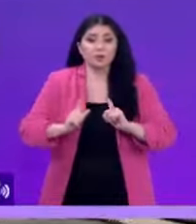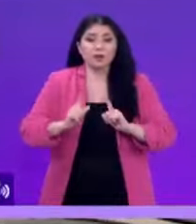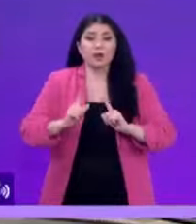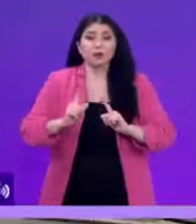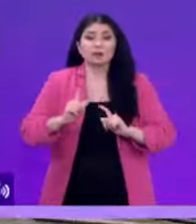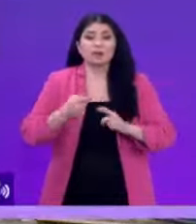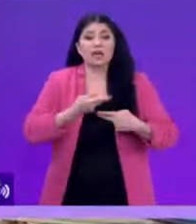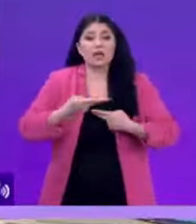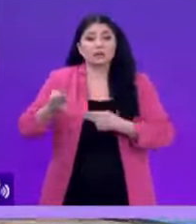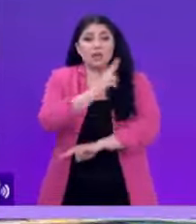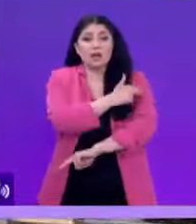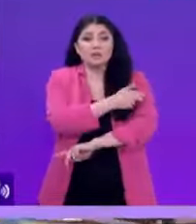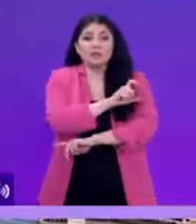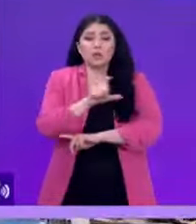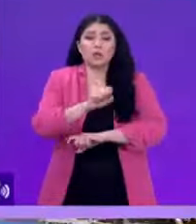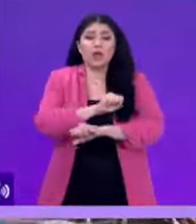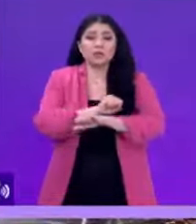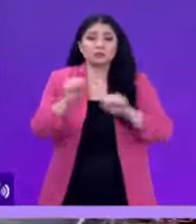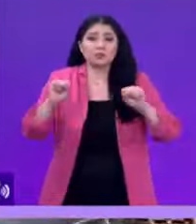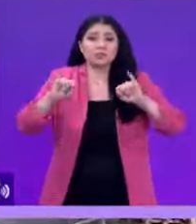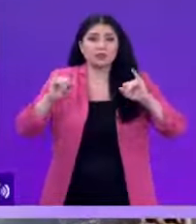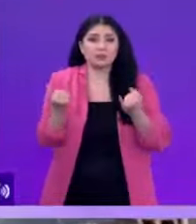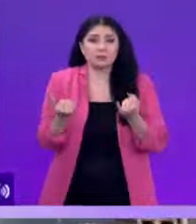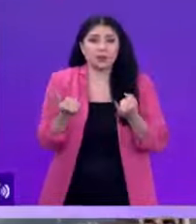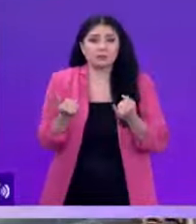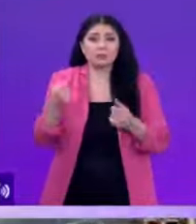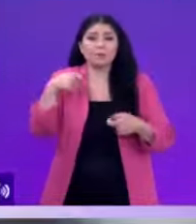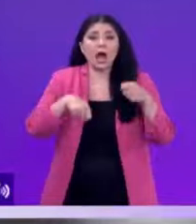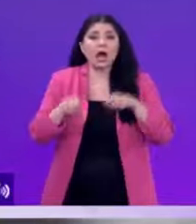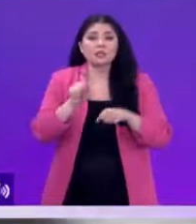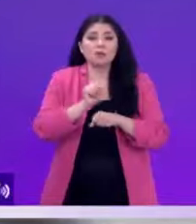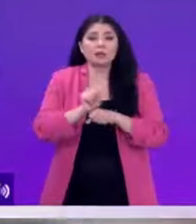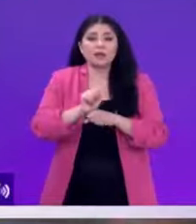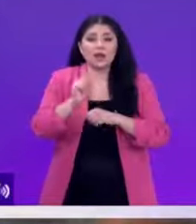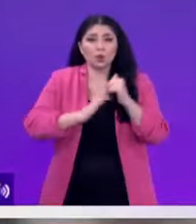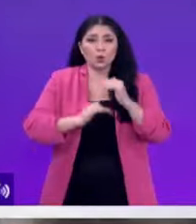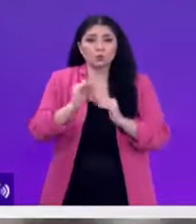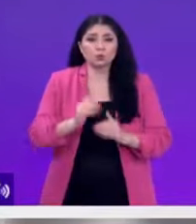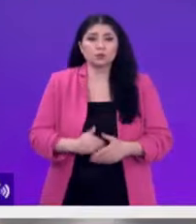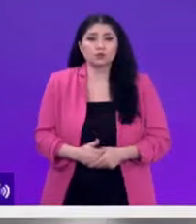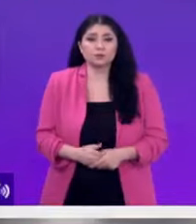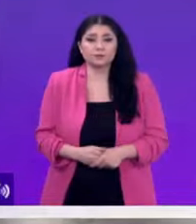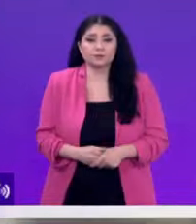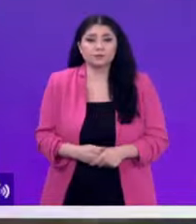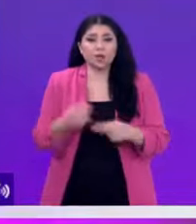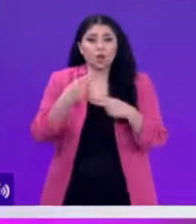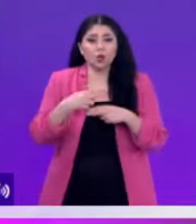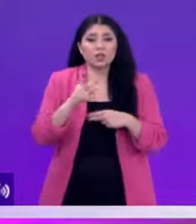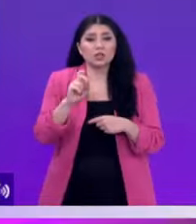la spital după explozia care a avut loc la acest magazin de bricolaj. În continuare la Digi24.